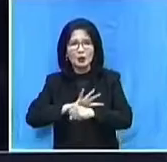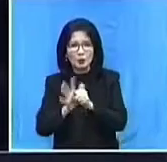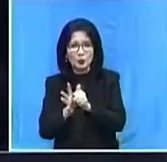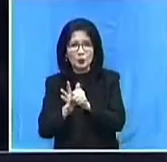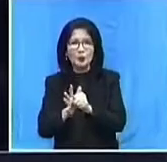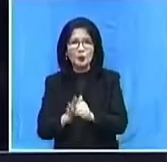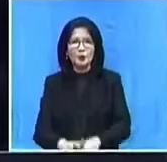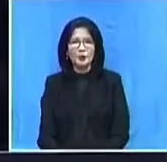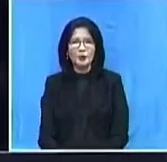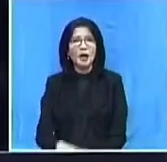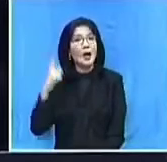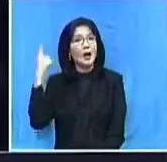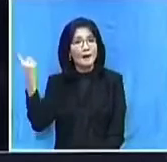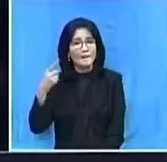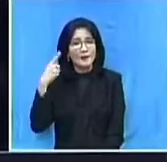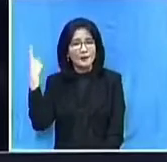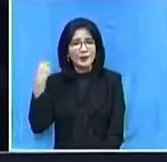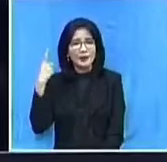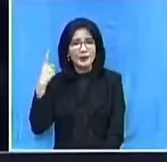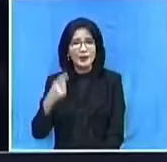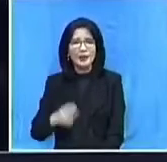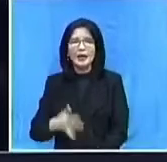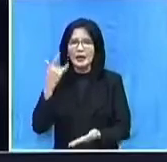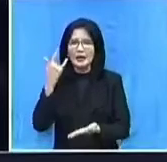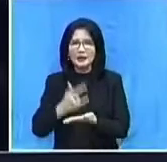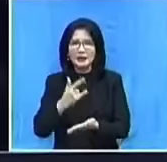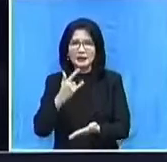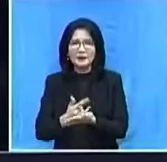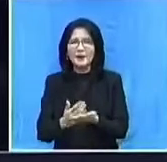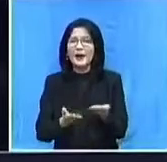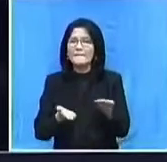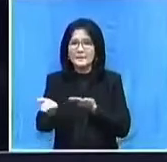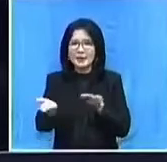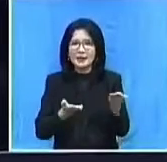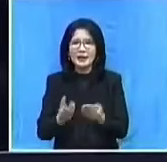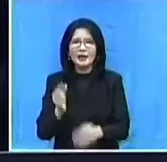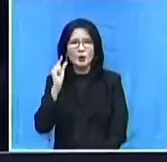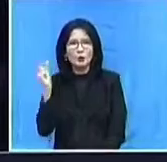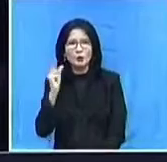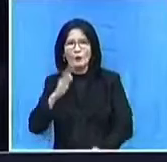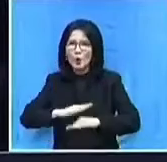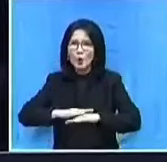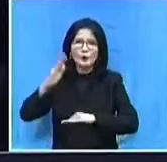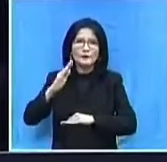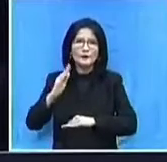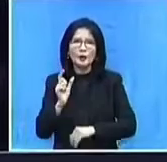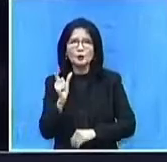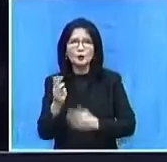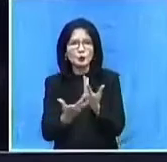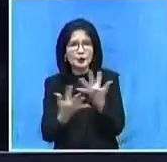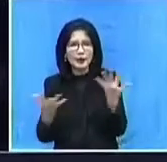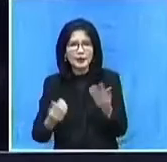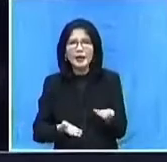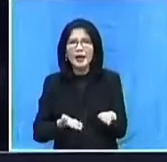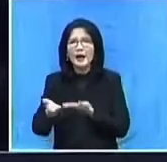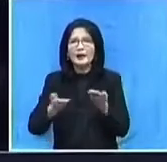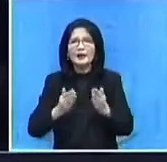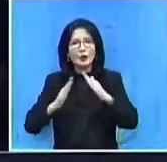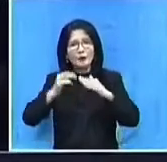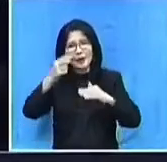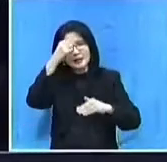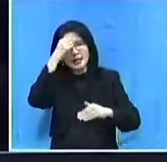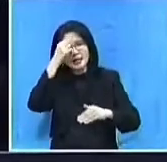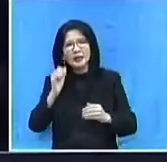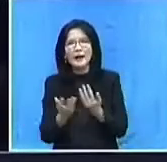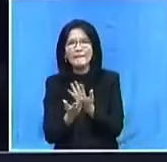19 pemerintah agar tetap menjalankan pelayanan publik yang optimal bagi rakyat pelayanan rumah sakit